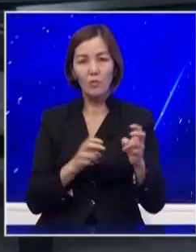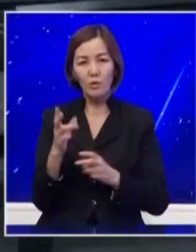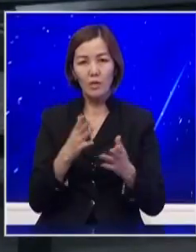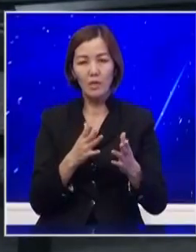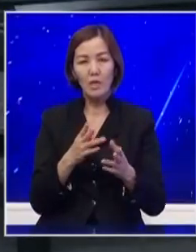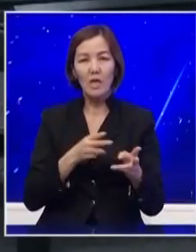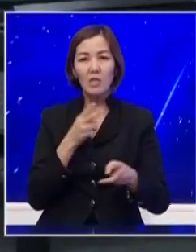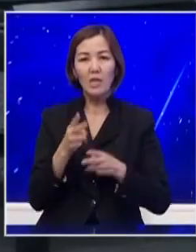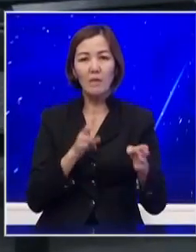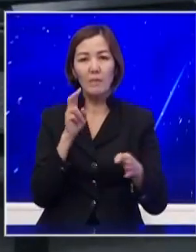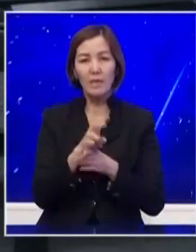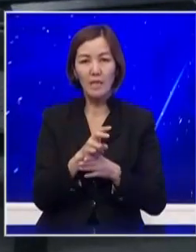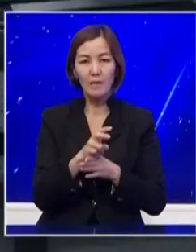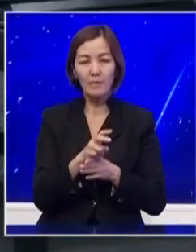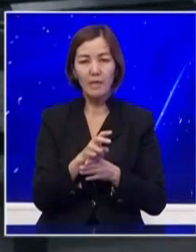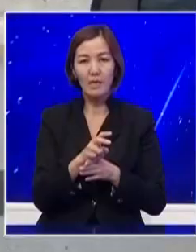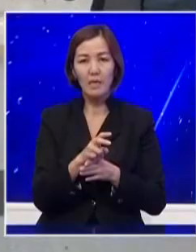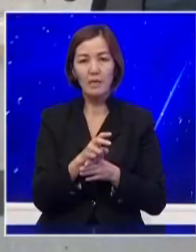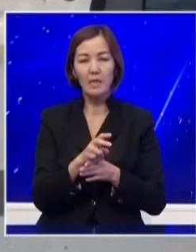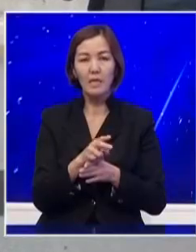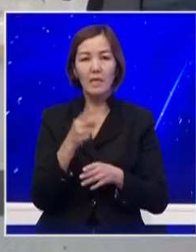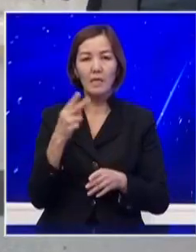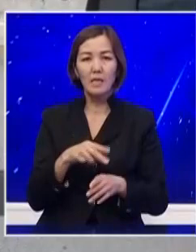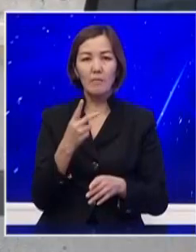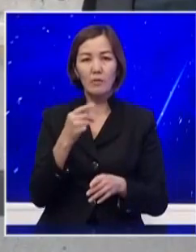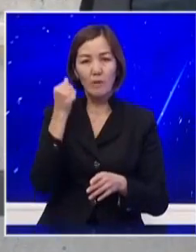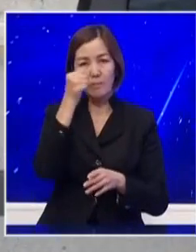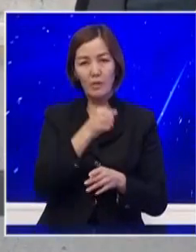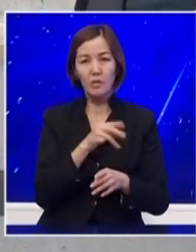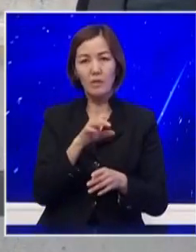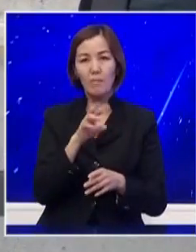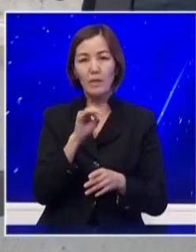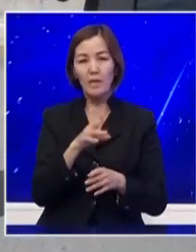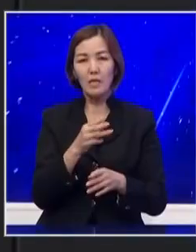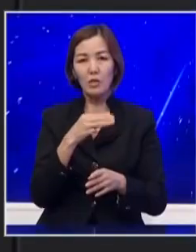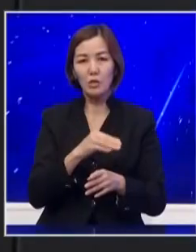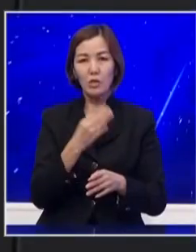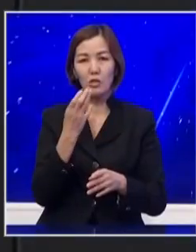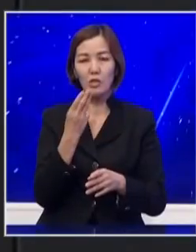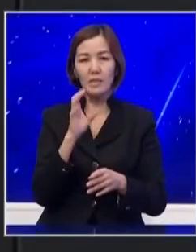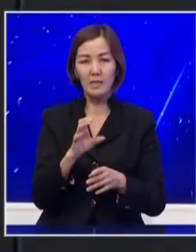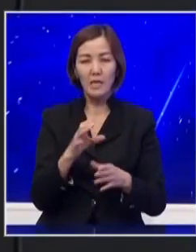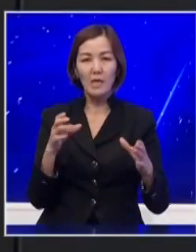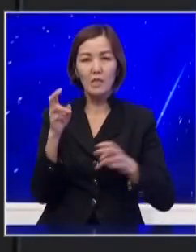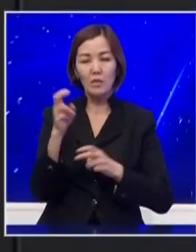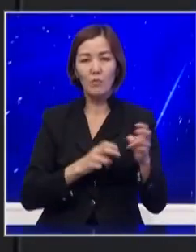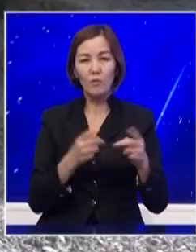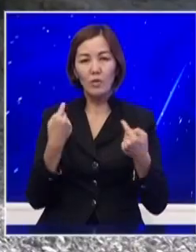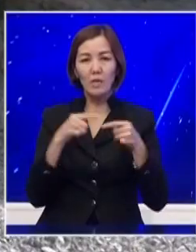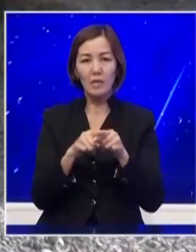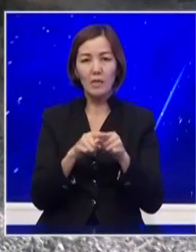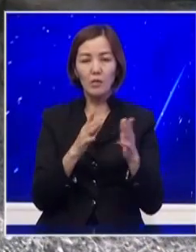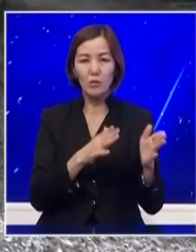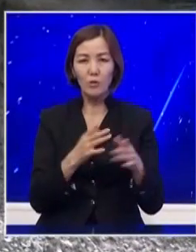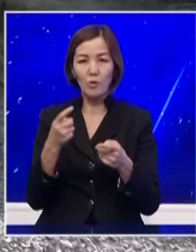келіпті. Ондағысы жауапсыз мердігерге арызданған. 2021 жылы Монолит жауапкершілігі шектеулі серіктестігі инженерлік